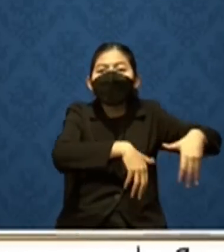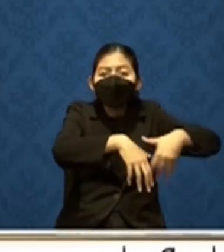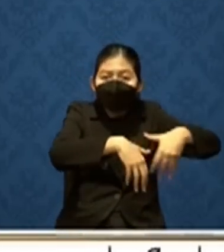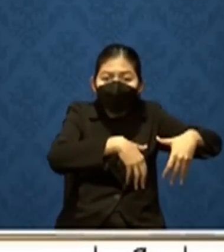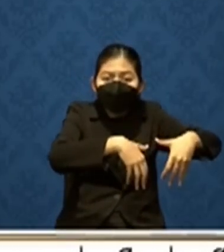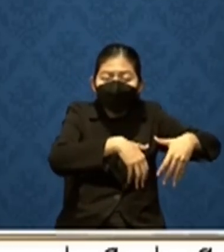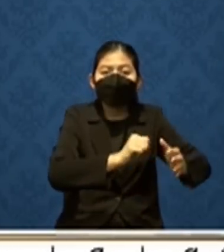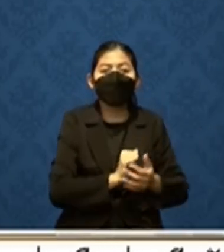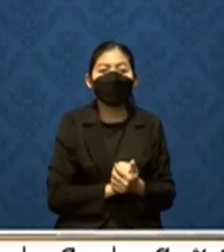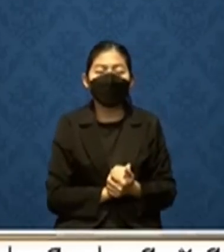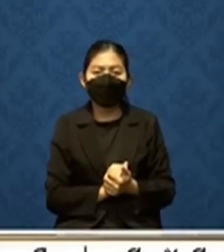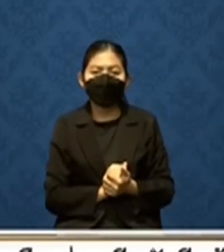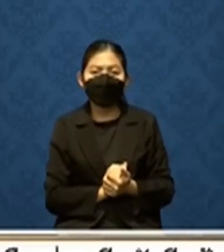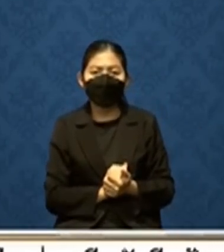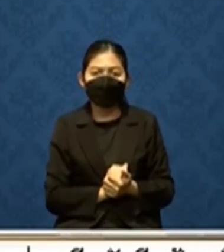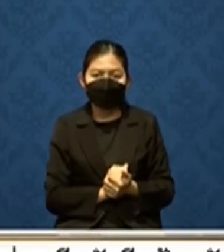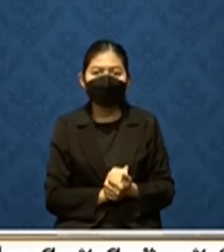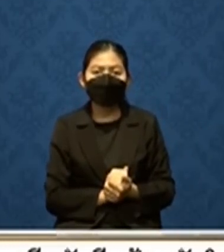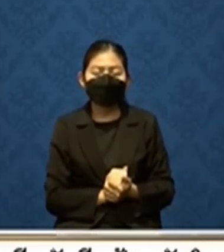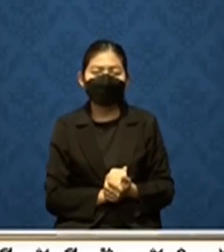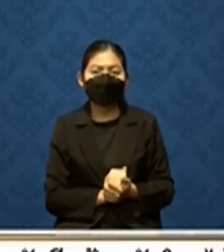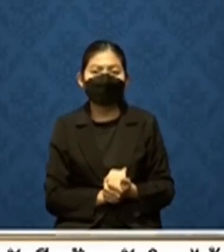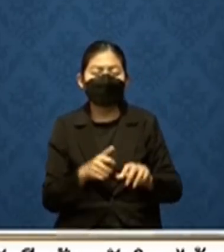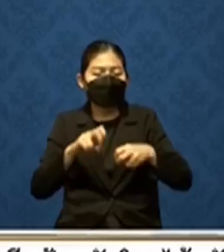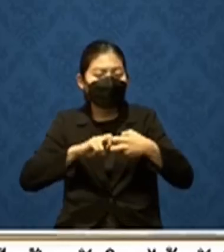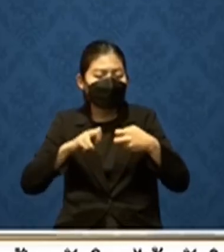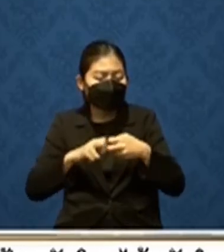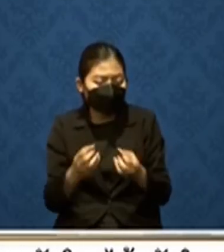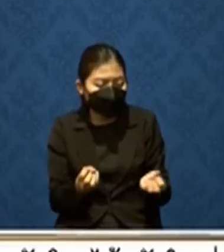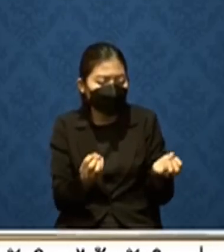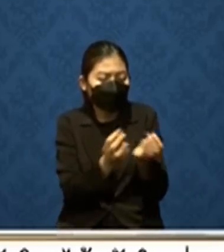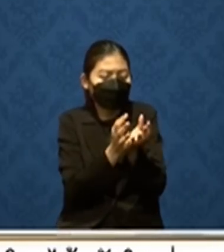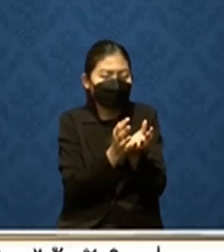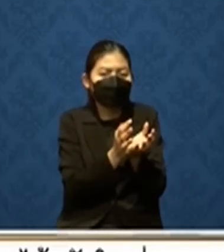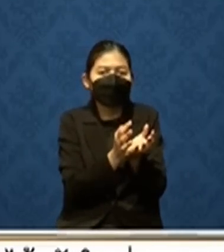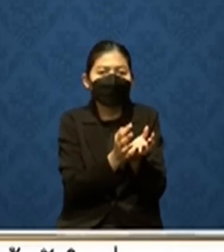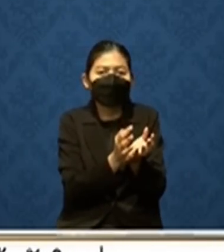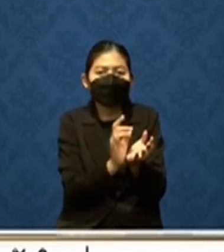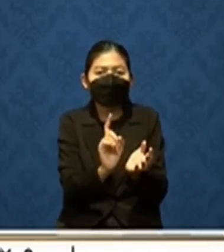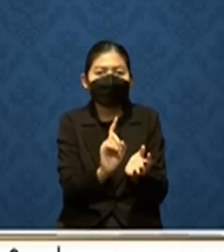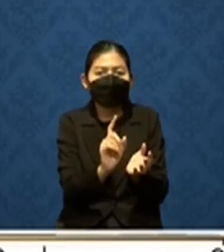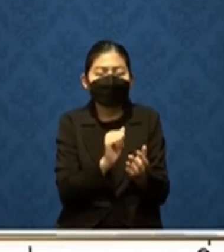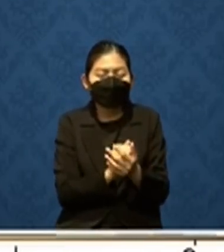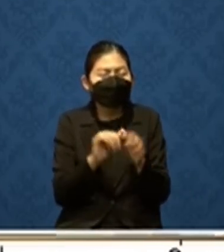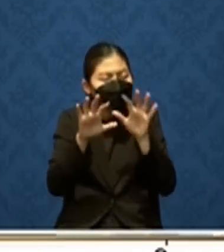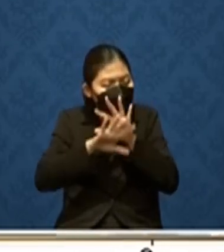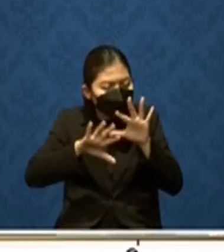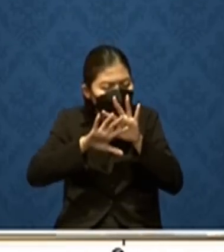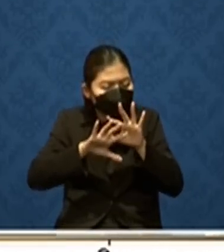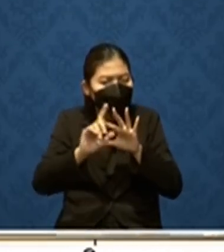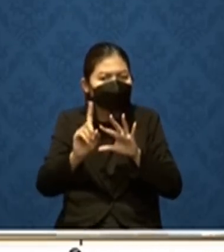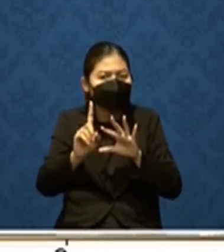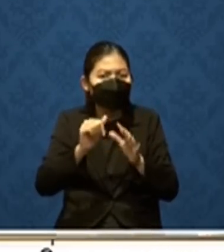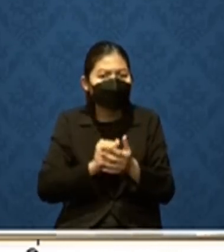การกระทำแบบนี้ของท่านมันก่อให้ความเสียหายแต่มันเป็นเสมือนที่ท่านเอง